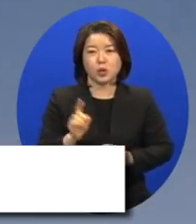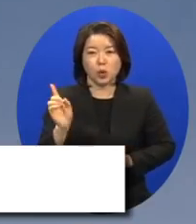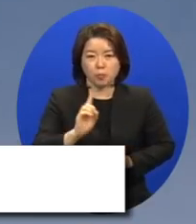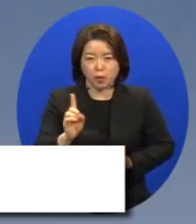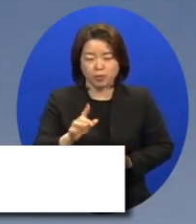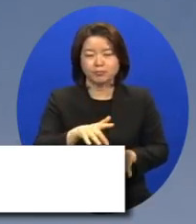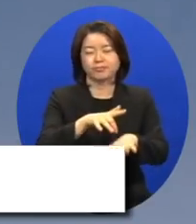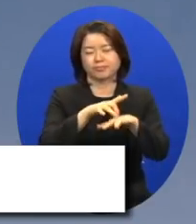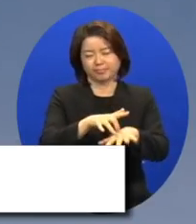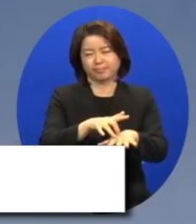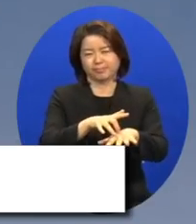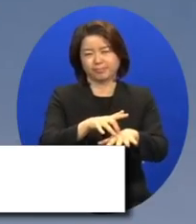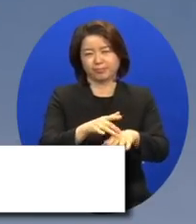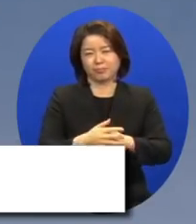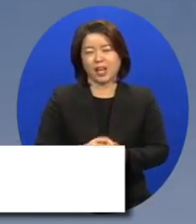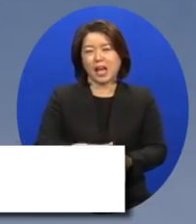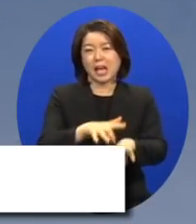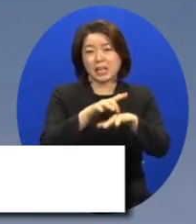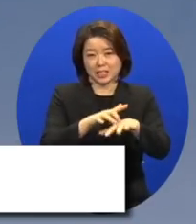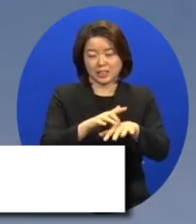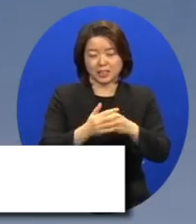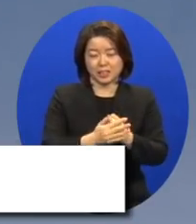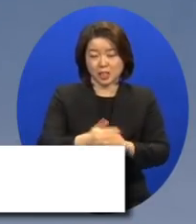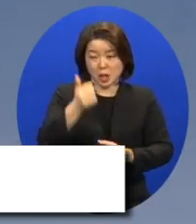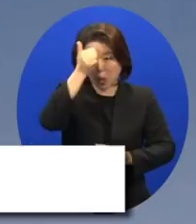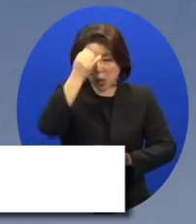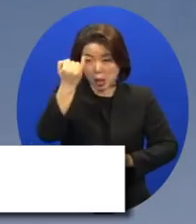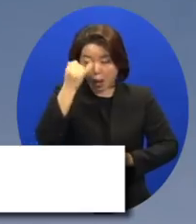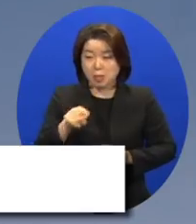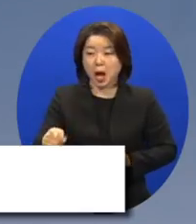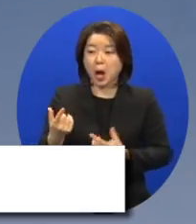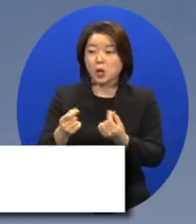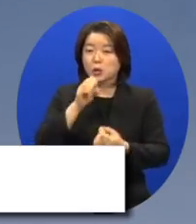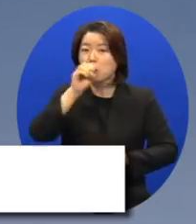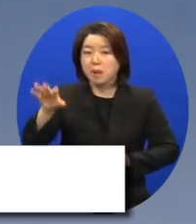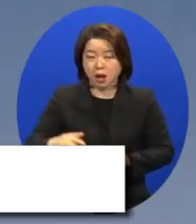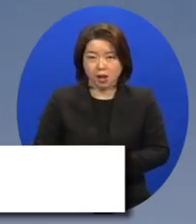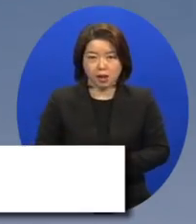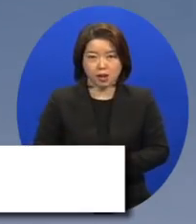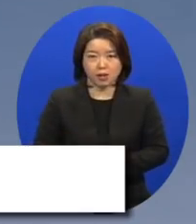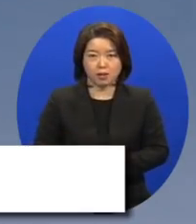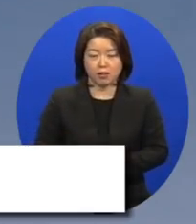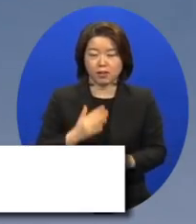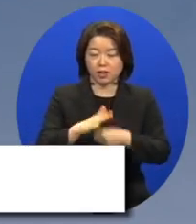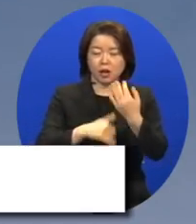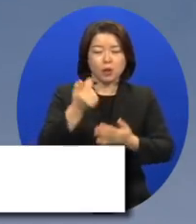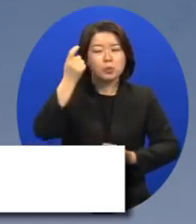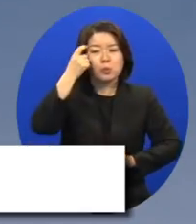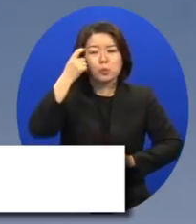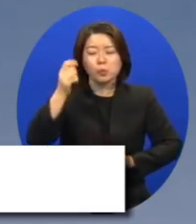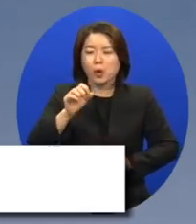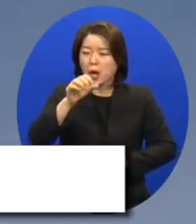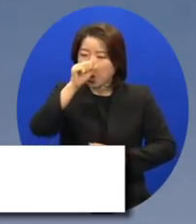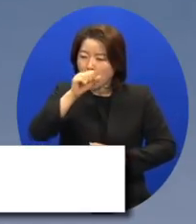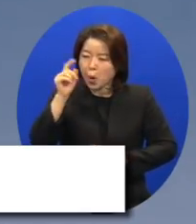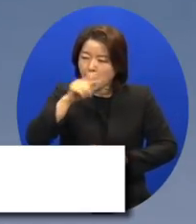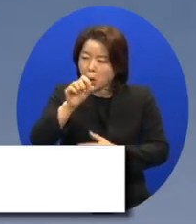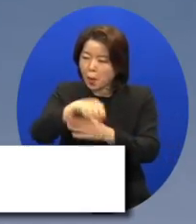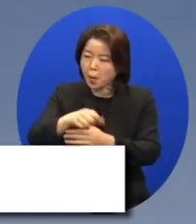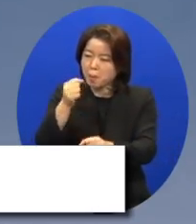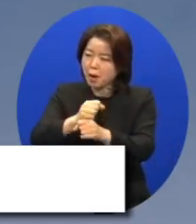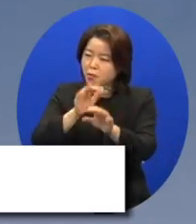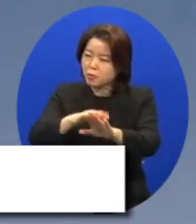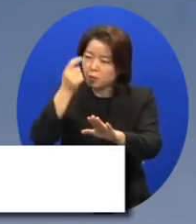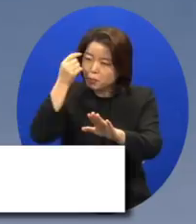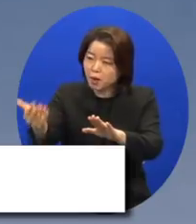입니다 사탄이 아담과 하와에게 그렇게 말했습니다 하나님이 왜 선악과를 만들어 있겠느냐